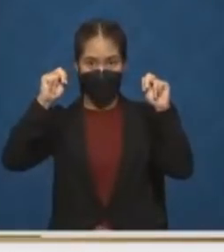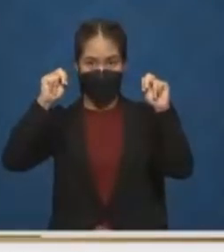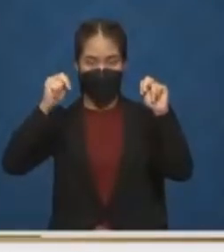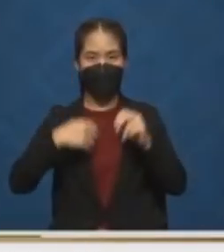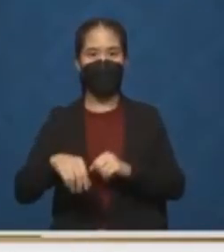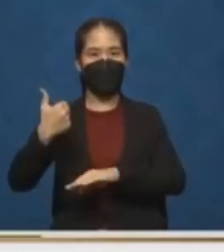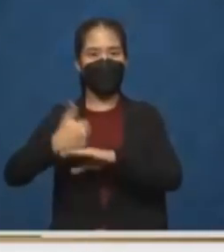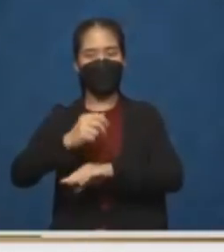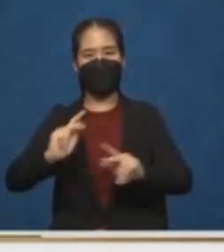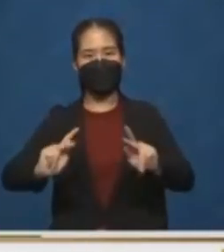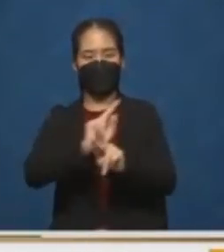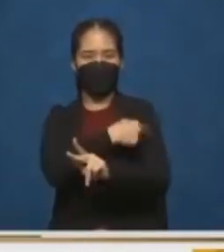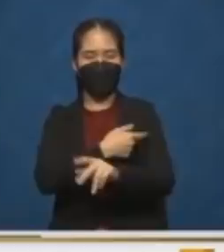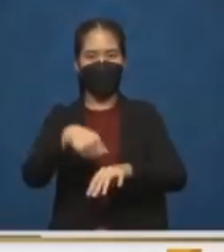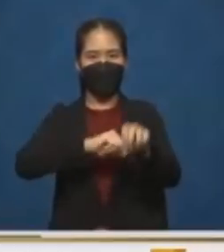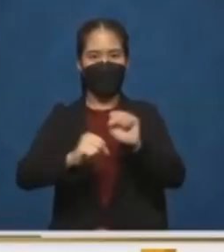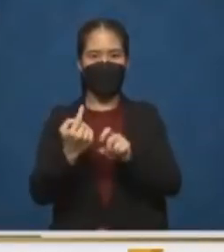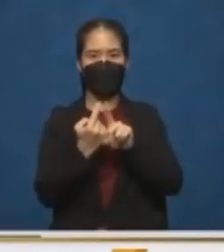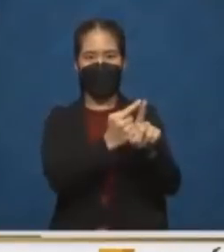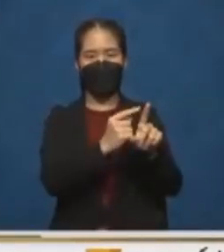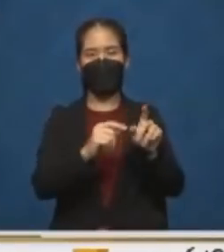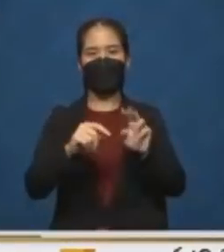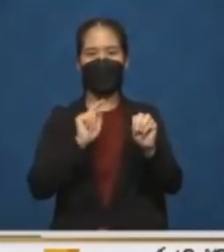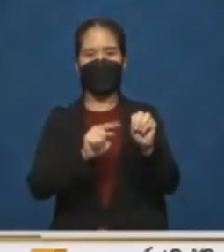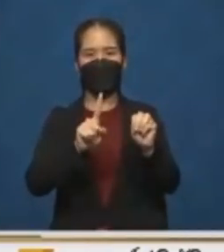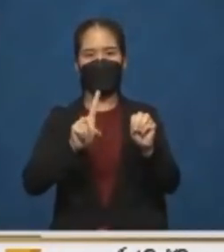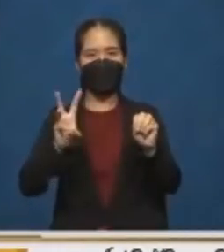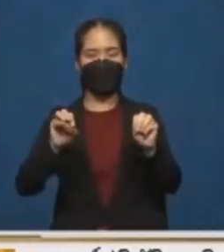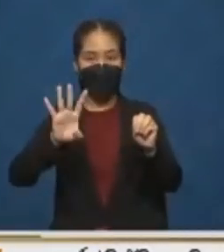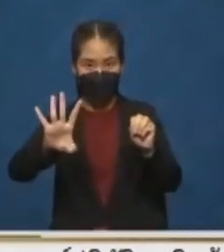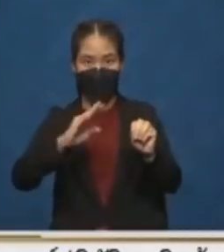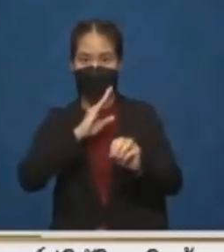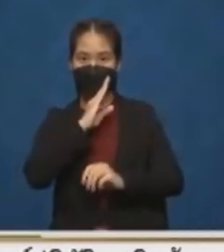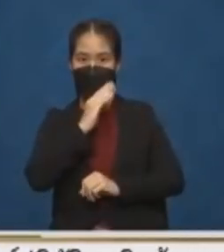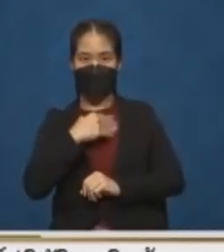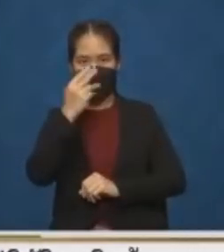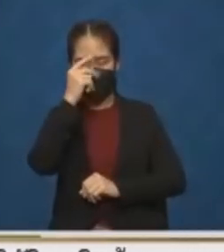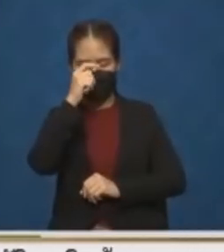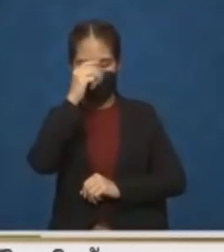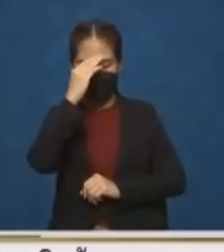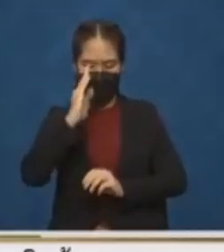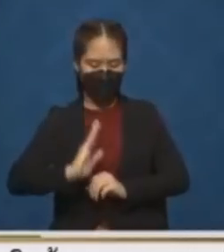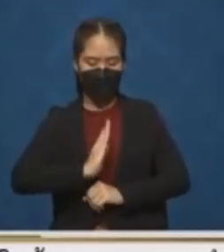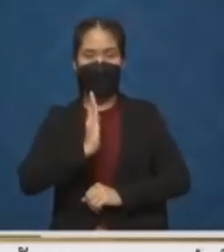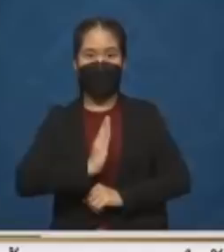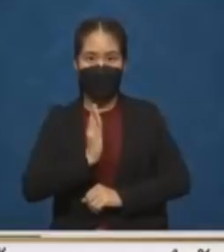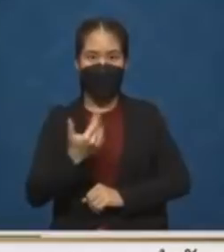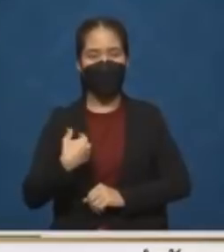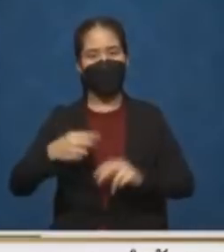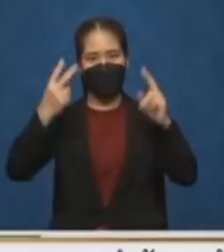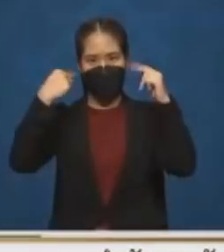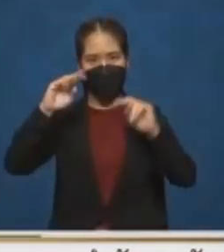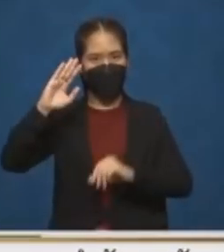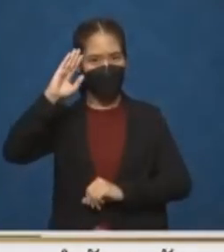ิ รัศรูนยมาชตา 164 มีความศกสัวสุจาริตมีความรบพอบในการทำสัญาผลเองประยุตใน